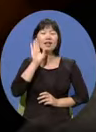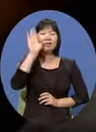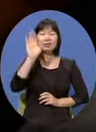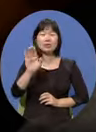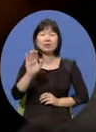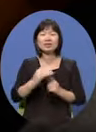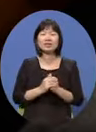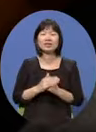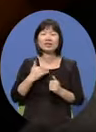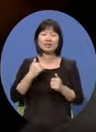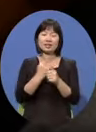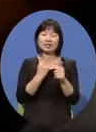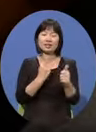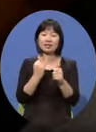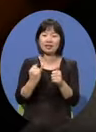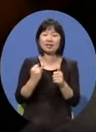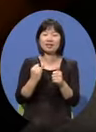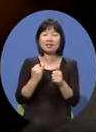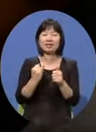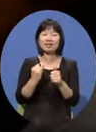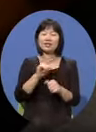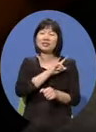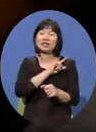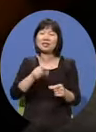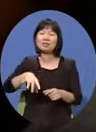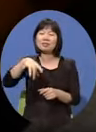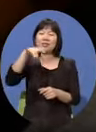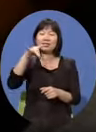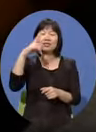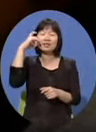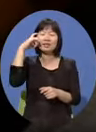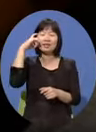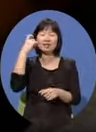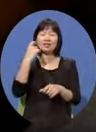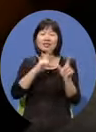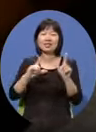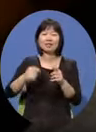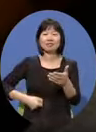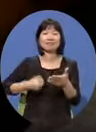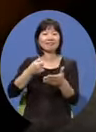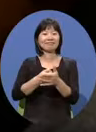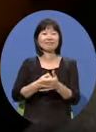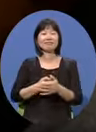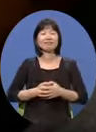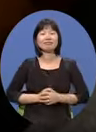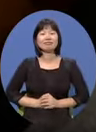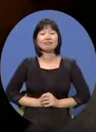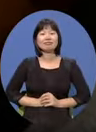앞으로는 내 남편, 내 아내를 제일 먼저 생각하며 살 것을 다짐합니다.